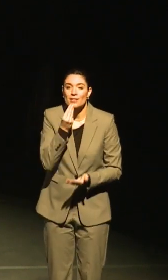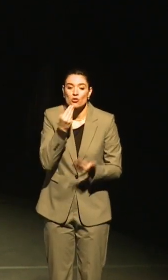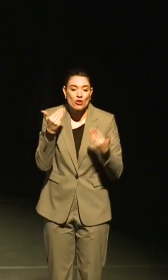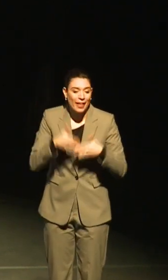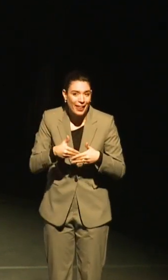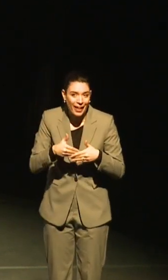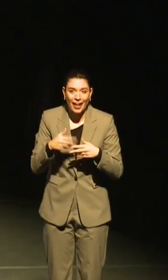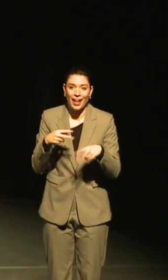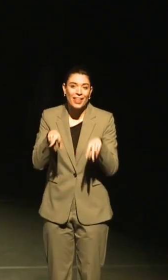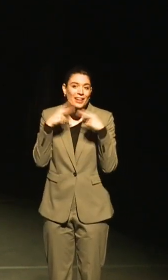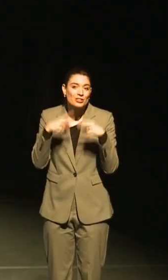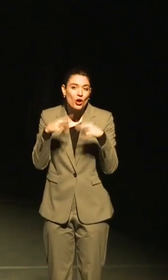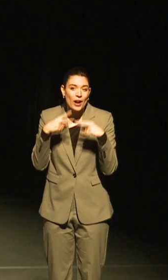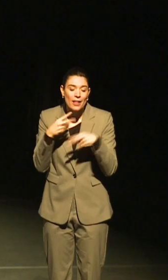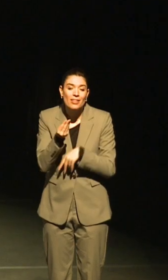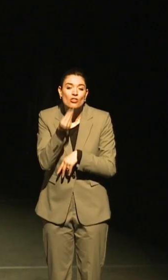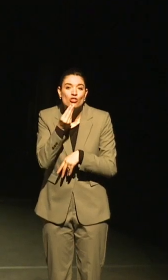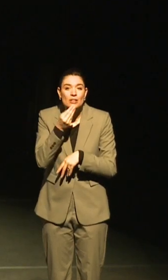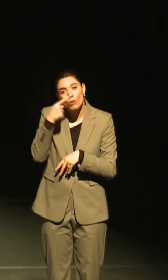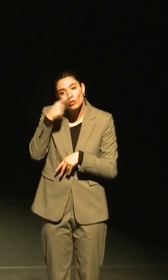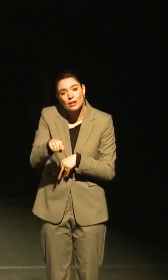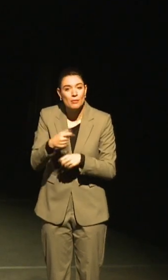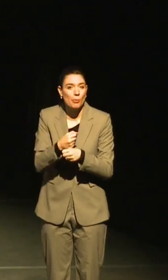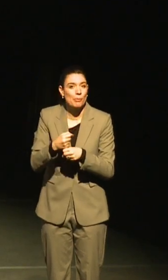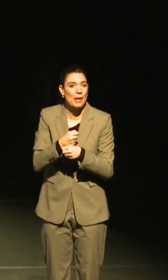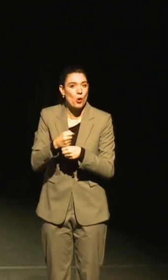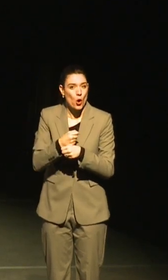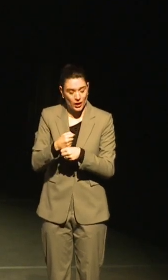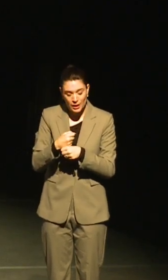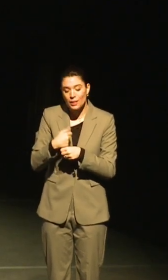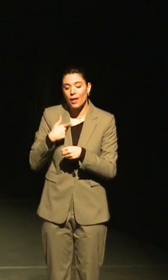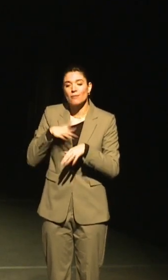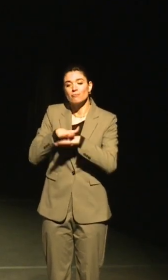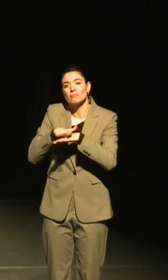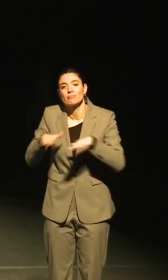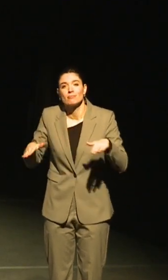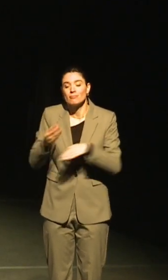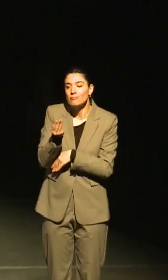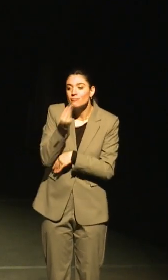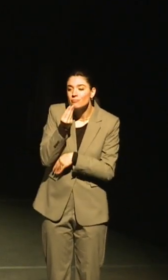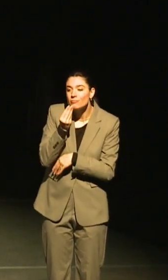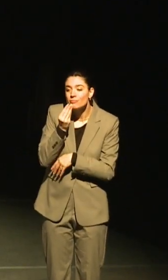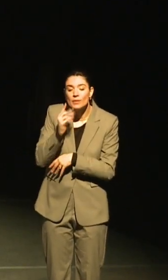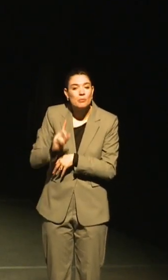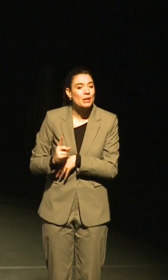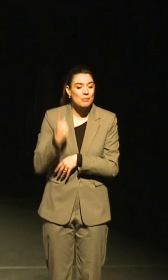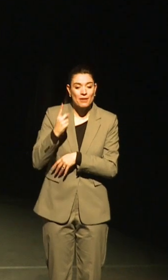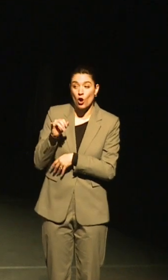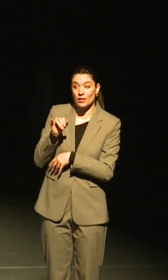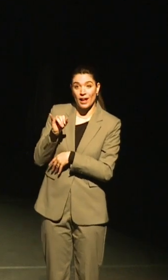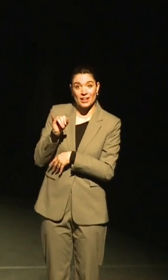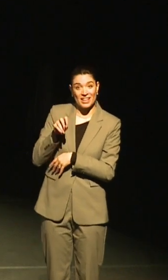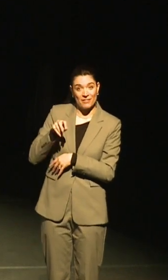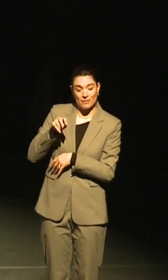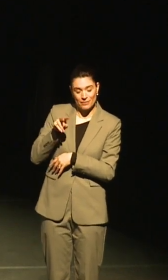dove per la prima volta mi Ivan mi racconta di pars